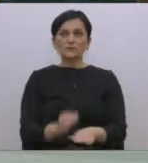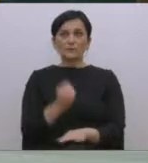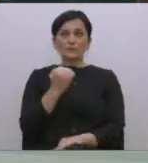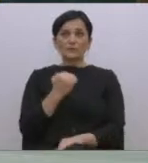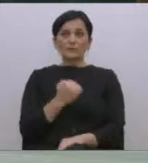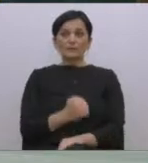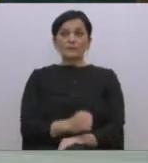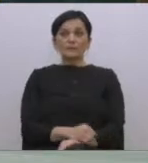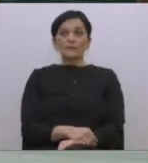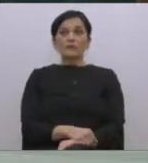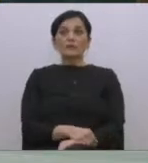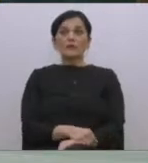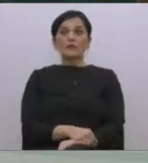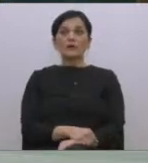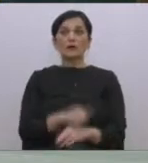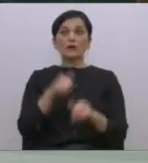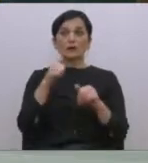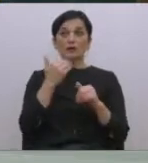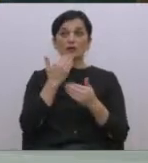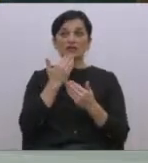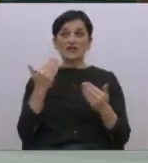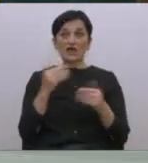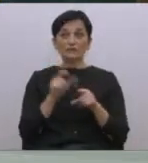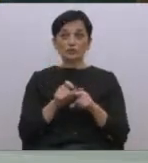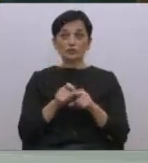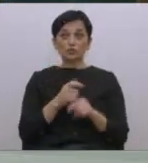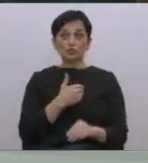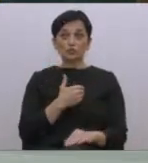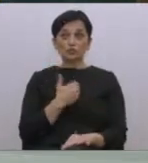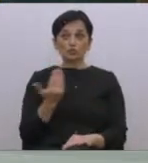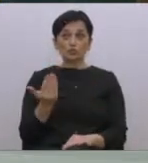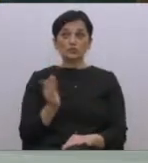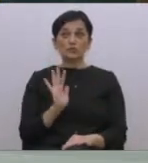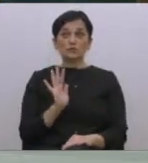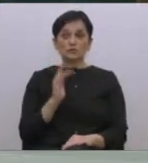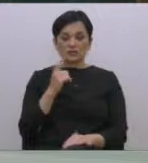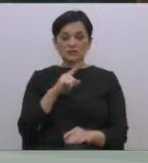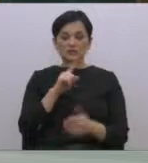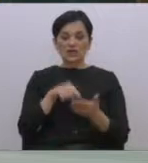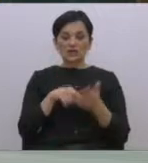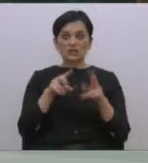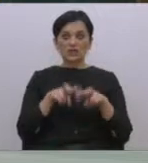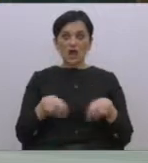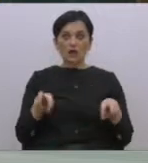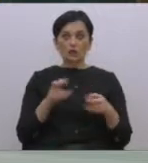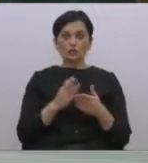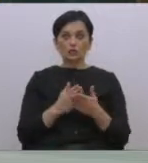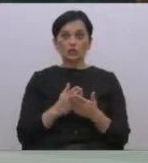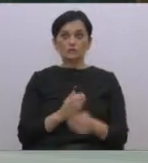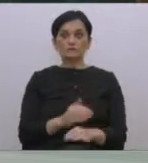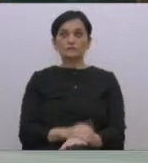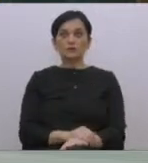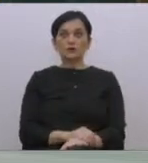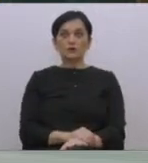მადლობთ. გასმის სიტყვა თუ გსურთ. მადლობთ, საკითხი განხილულია.